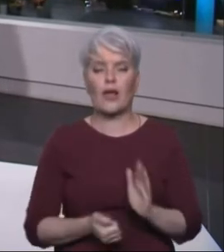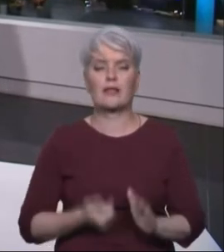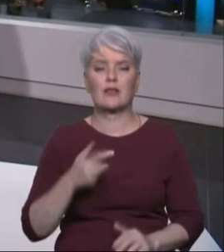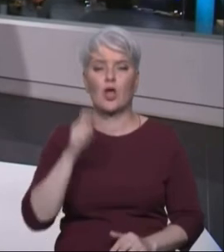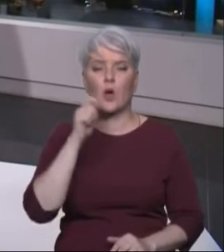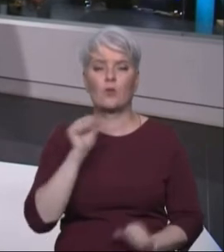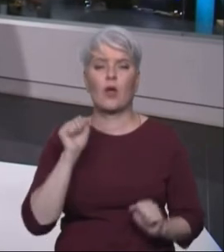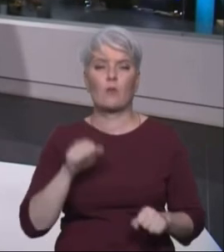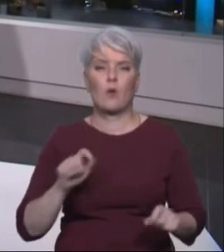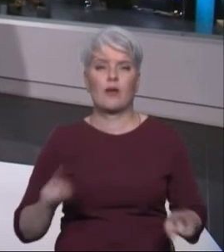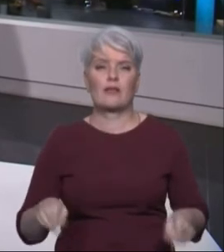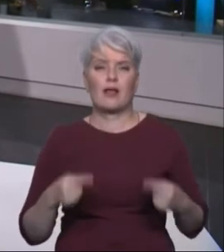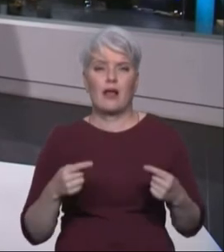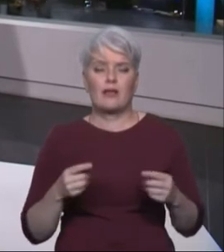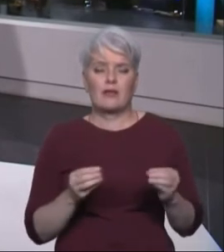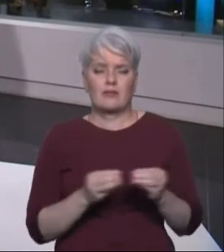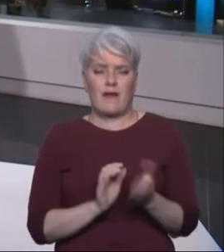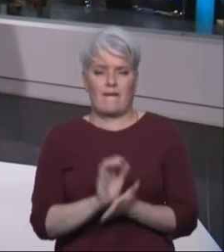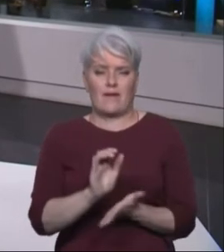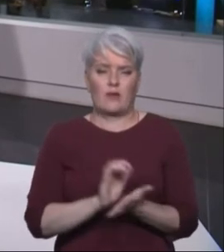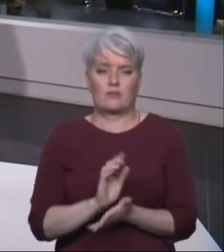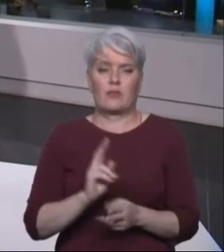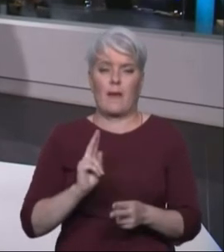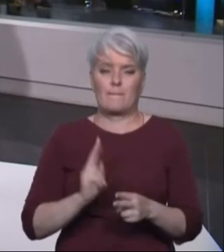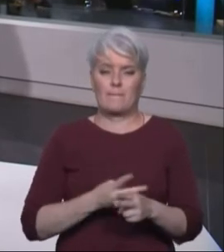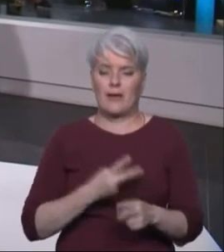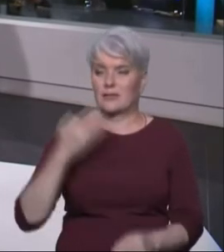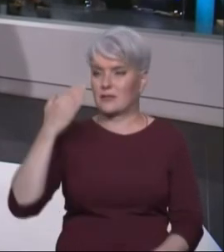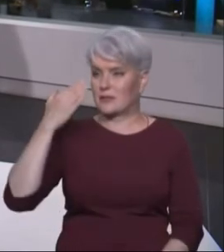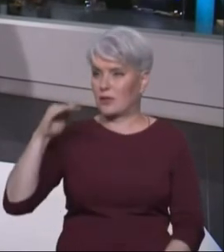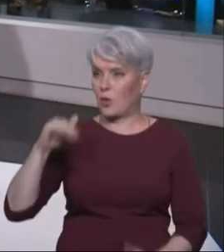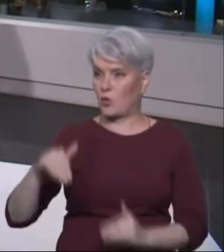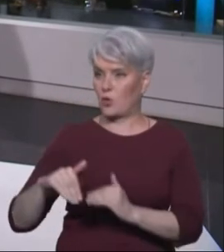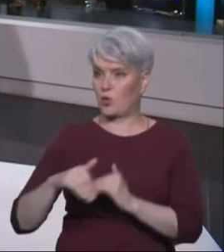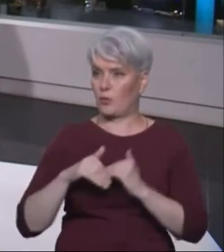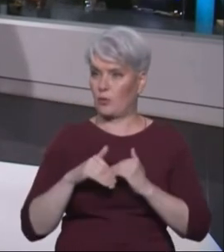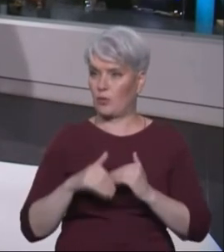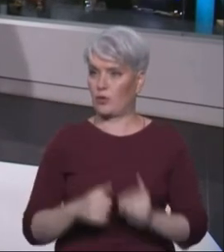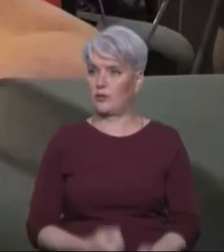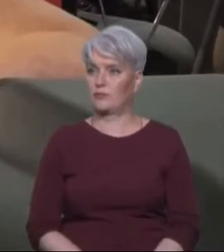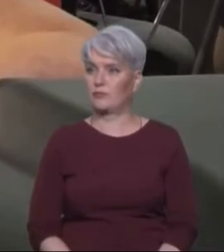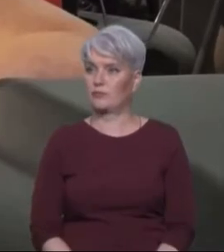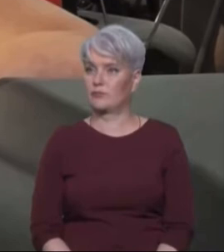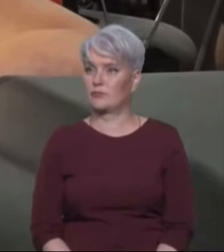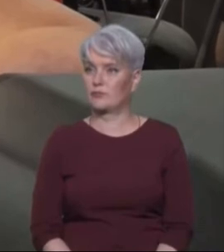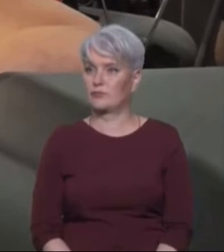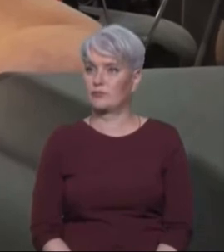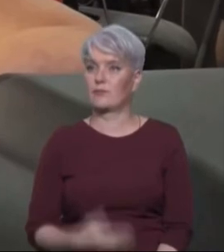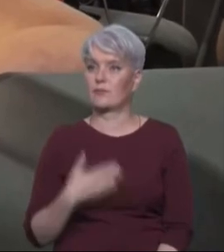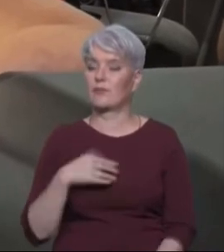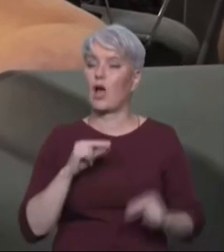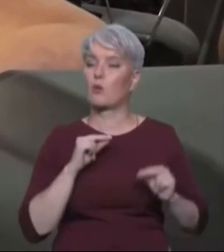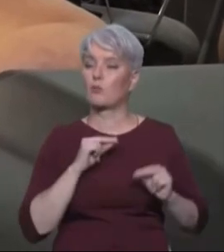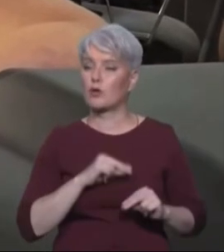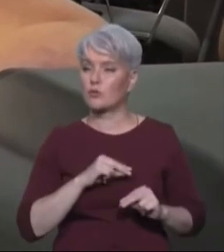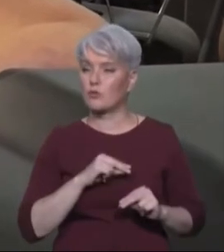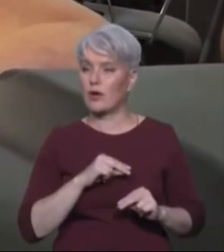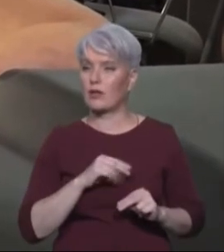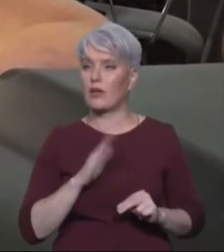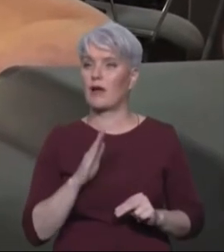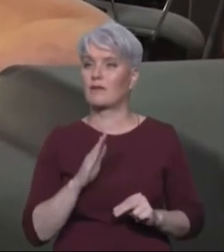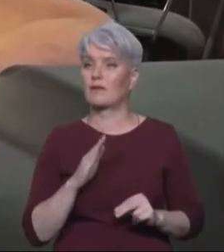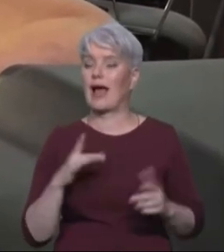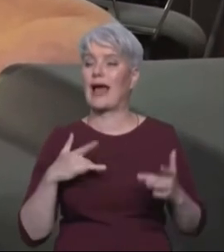налагодити стале виробництво без сторонньої допомоги деталі далі в матеріалі Я працювала в